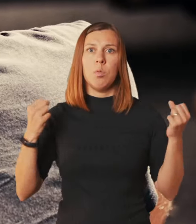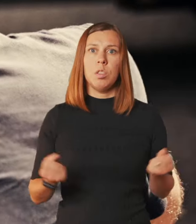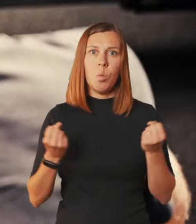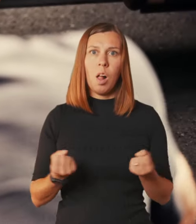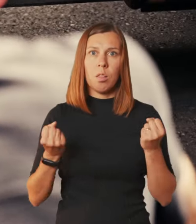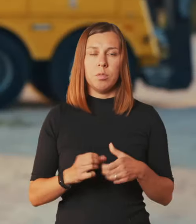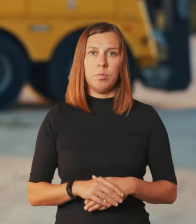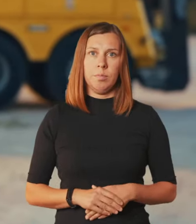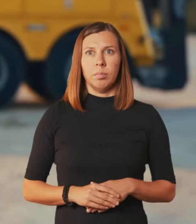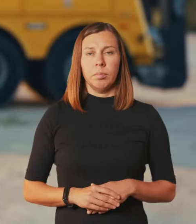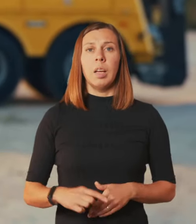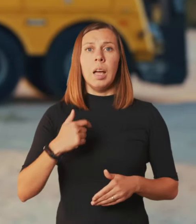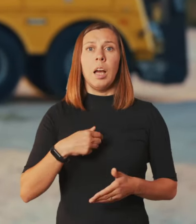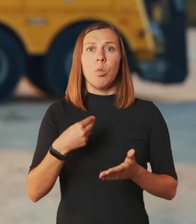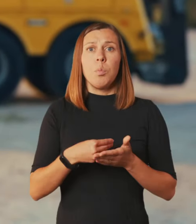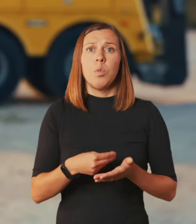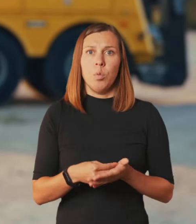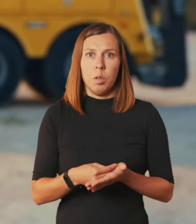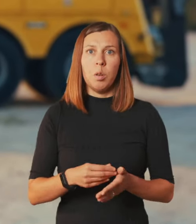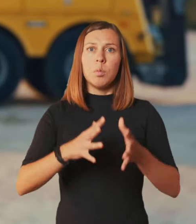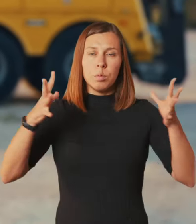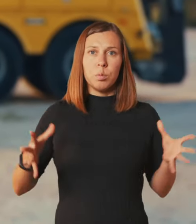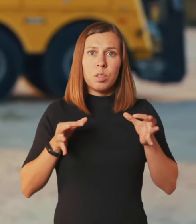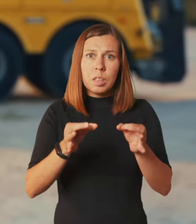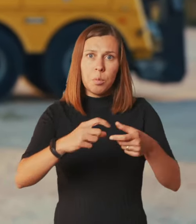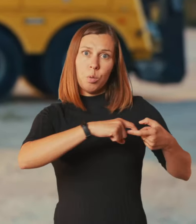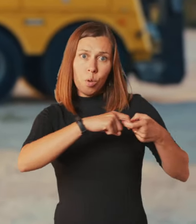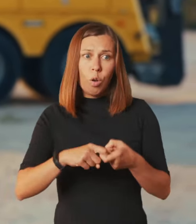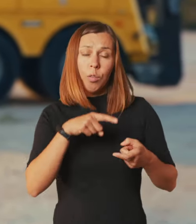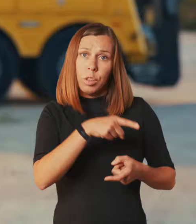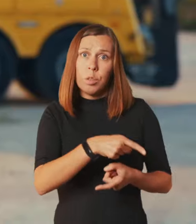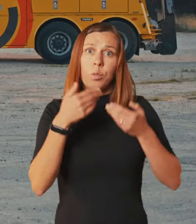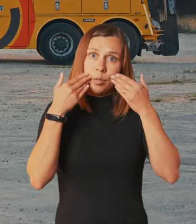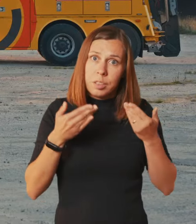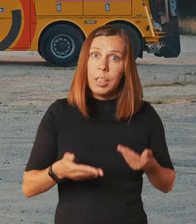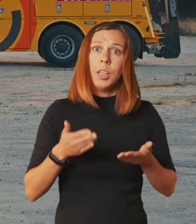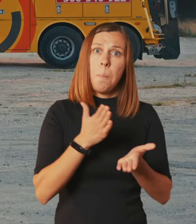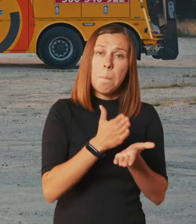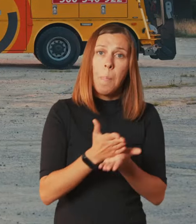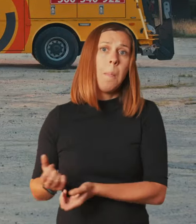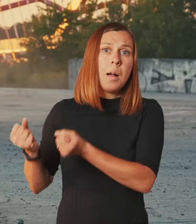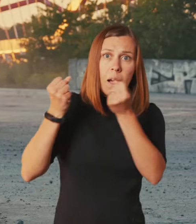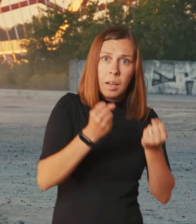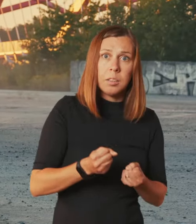funduszy europejskich moja pomoc drogowa Autotrans bardzo mocno rozwinęła swoją działalność. Zakup tak dużego holownika był